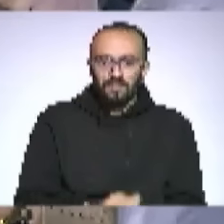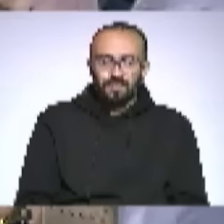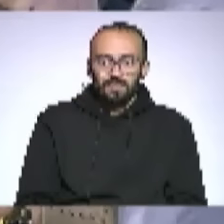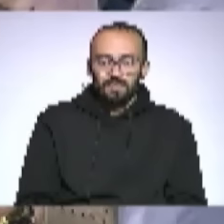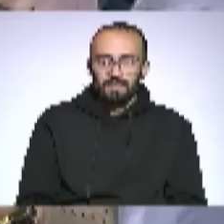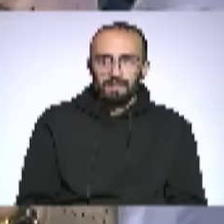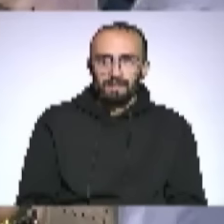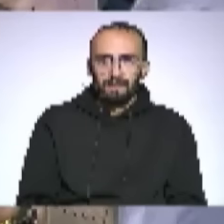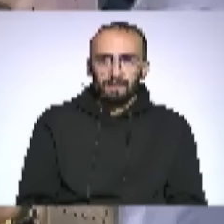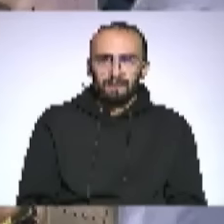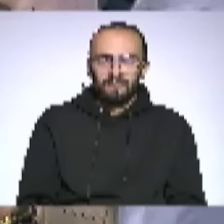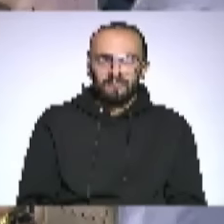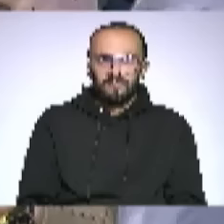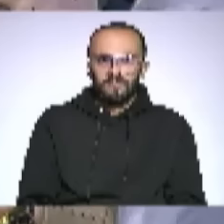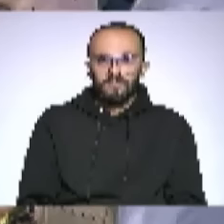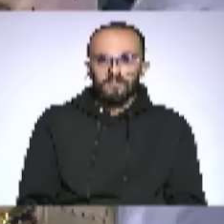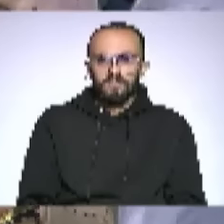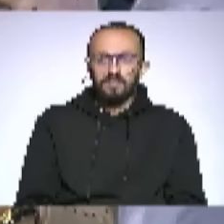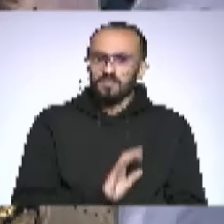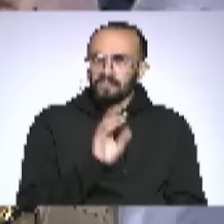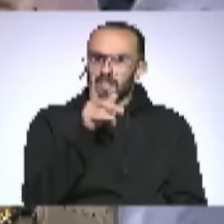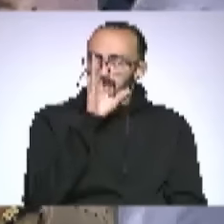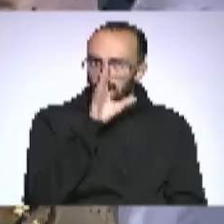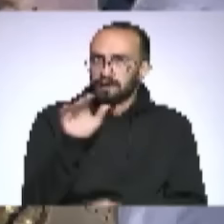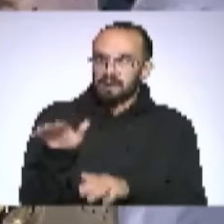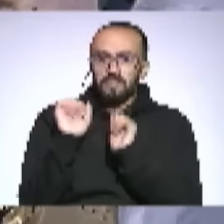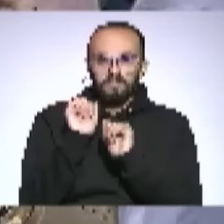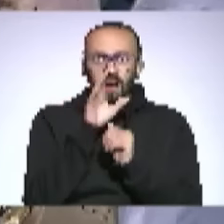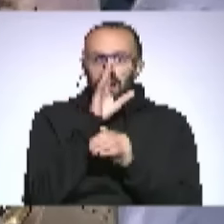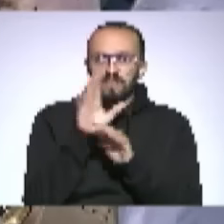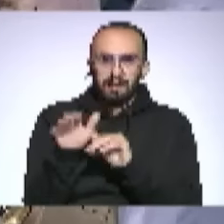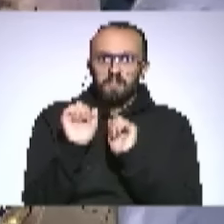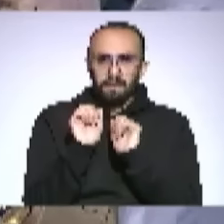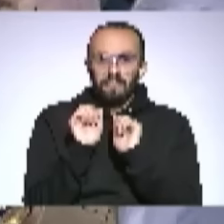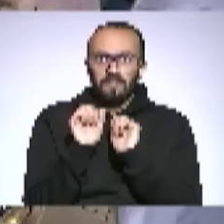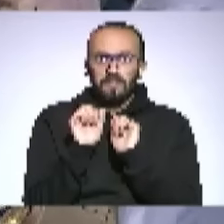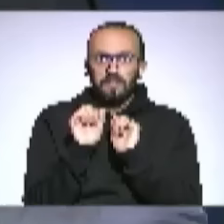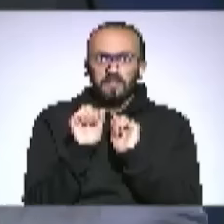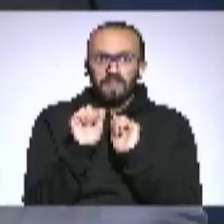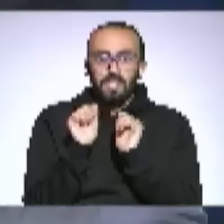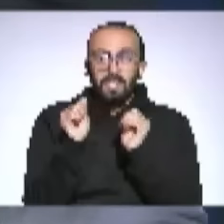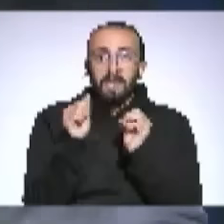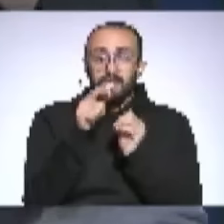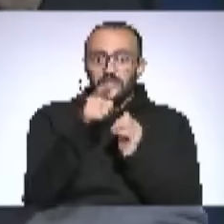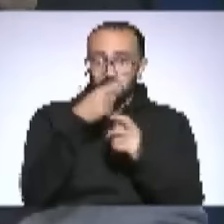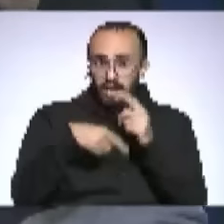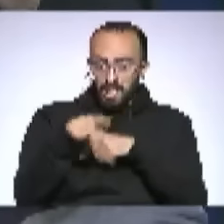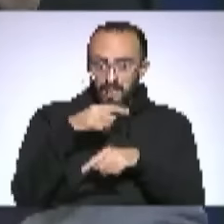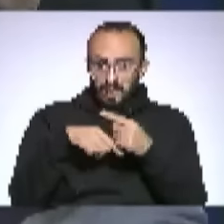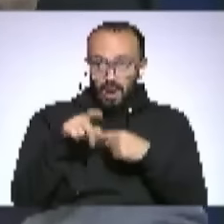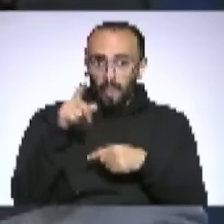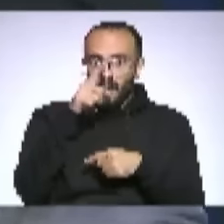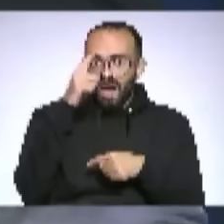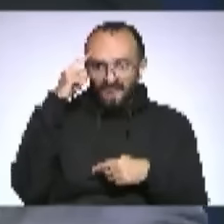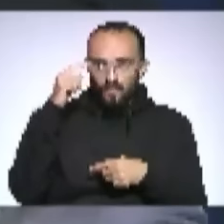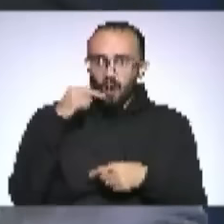يخليك ميرسي انا بقولها من حقك تسيبي اه يعني يا ترجعي وعارفه انه هيعيش في الغلط